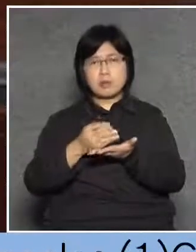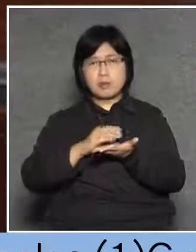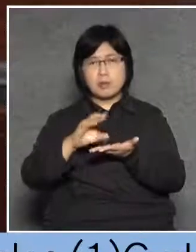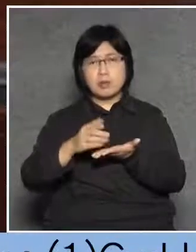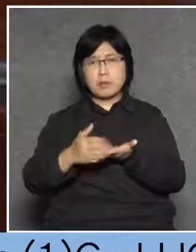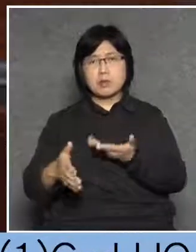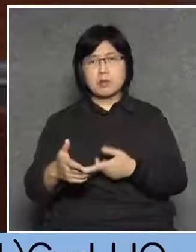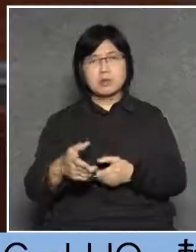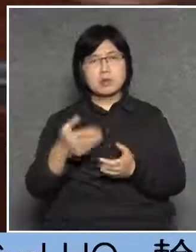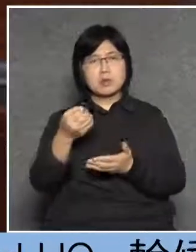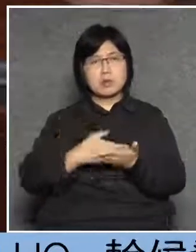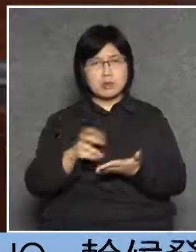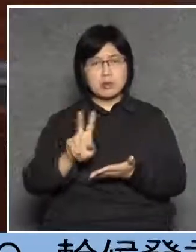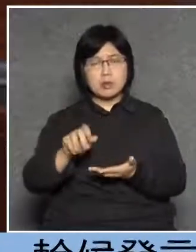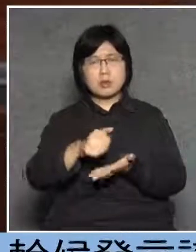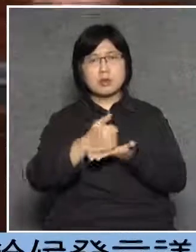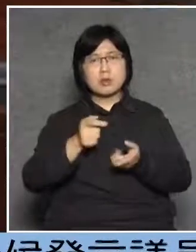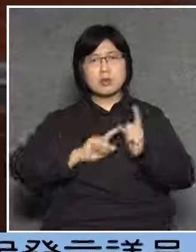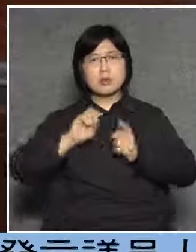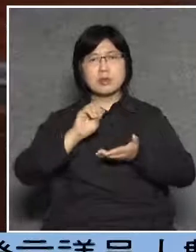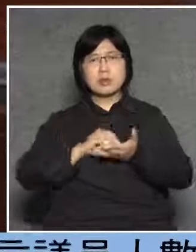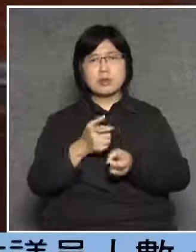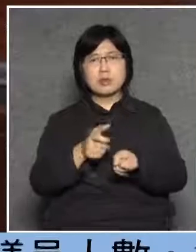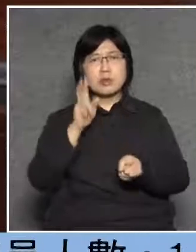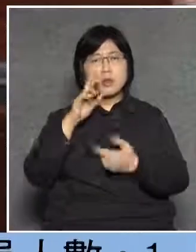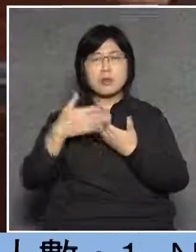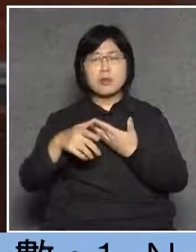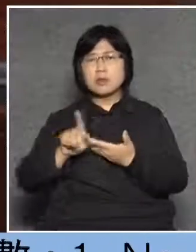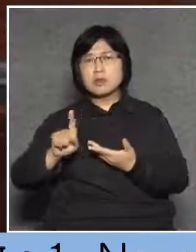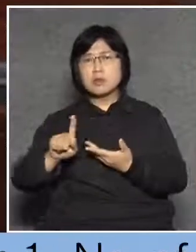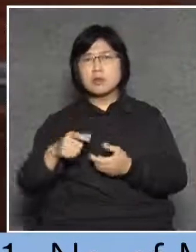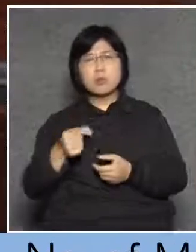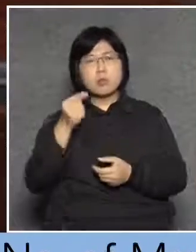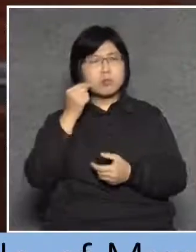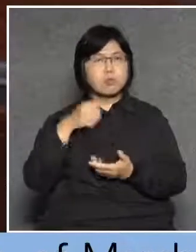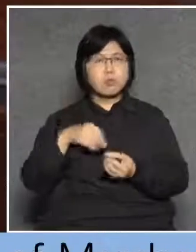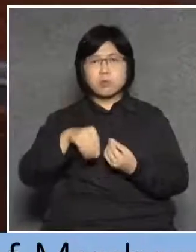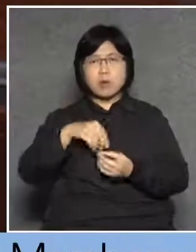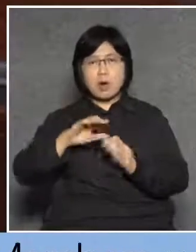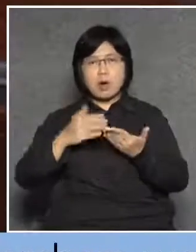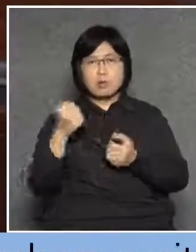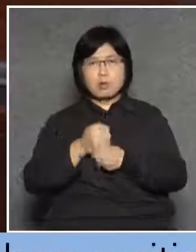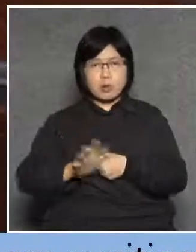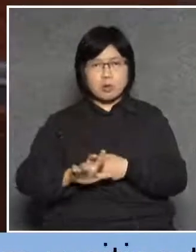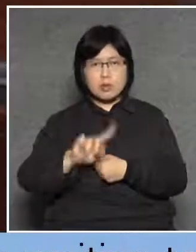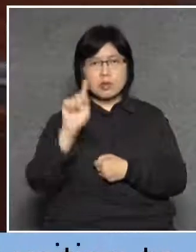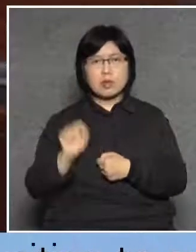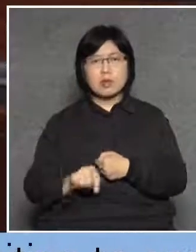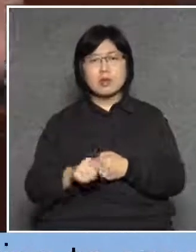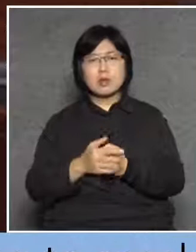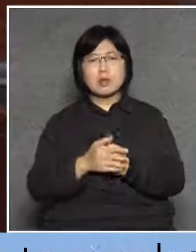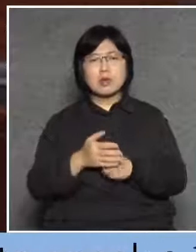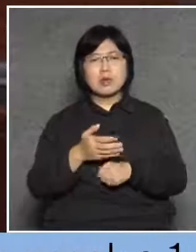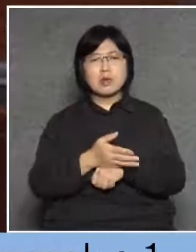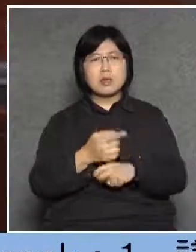款，原则一样的嘛，请人任你定人工，看看市场怎样灵活调配，为什么学校不做啊？就你的社工好